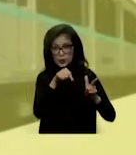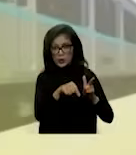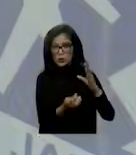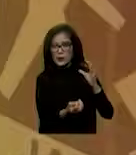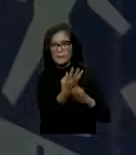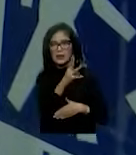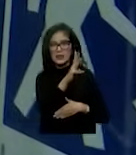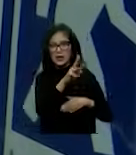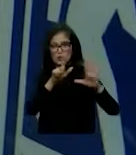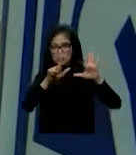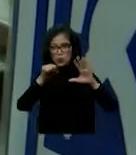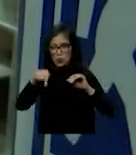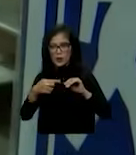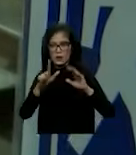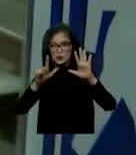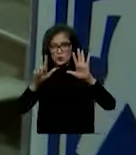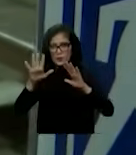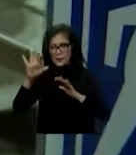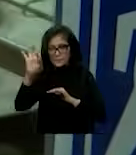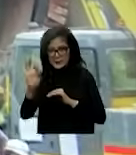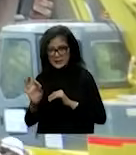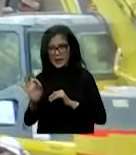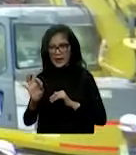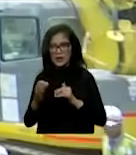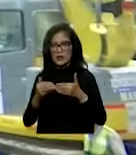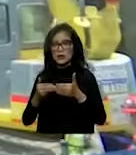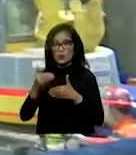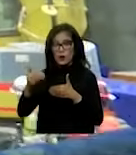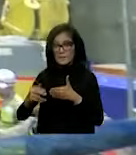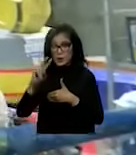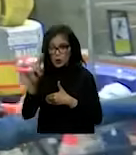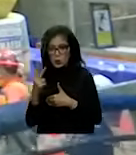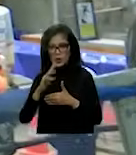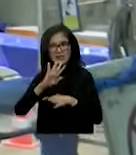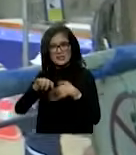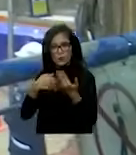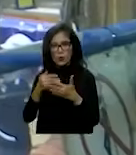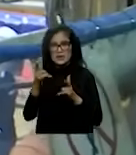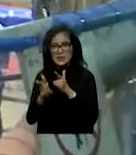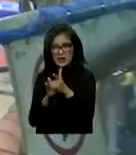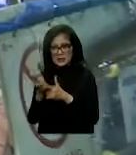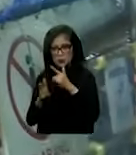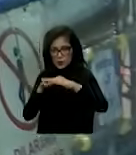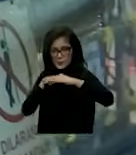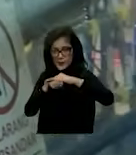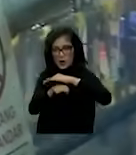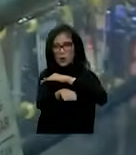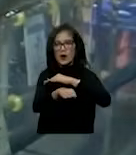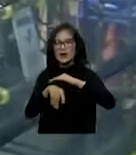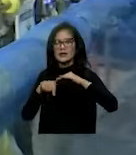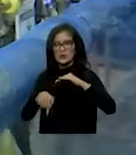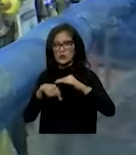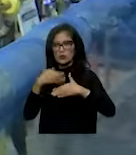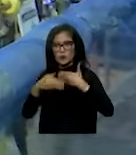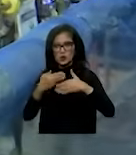37,55%. Pada fase 2, seluruh stasiun MRT berada di bawah tanah sehingga proses pengeboran menjadi yang utama dengan menggunakan